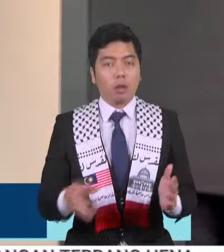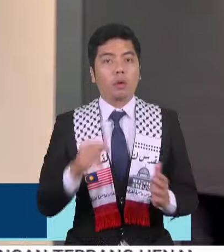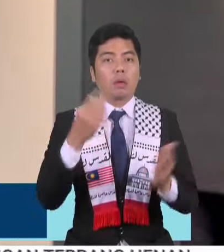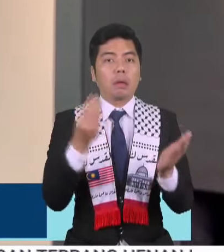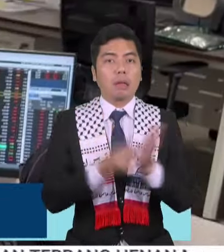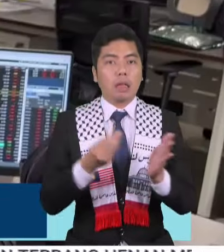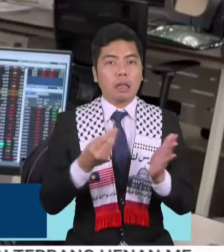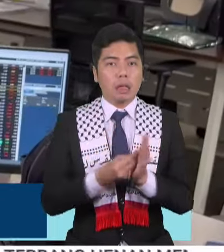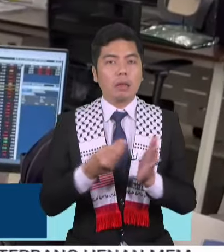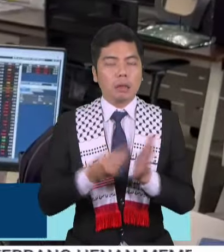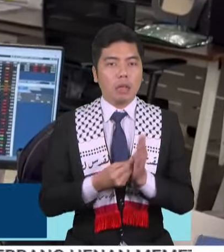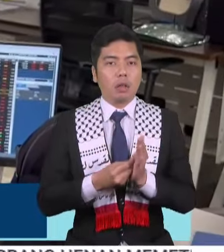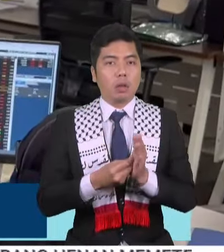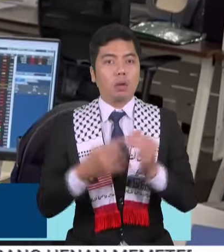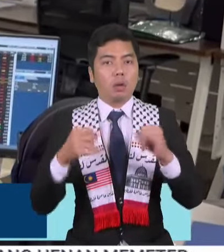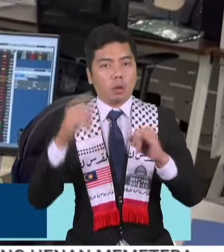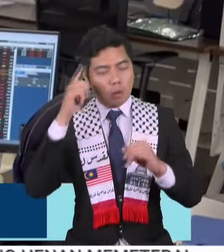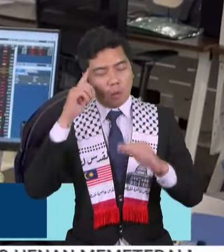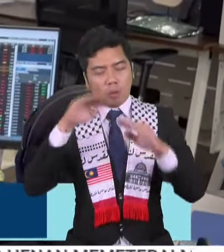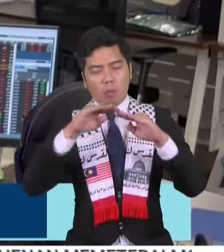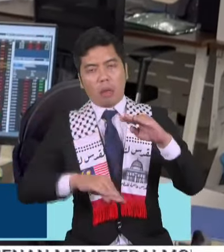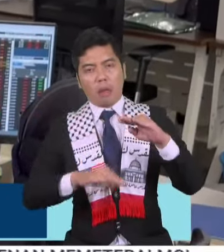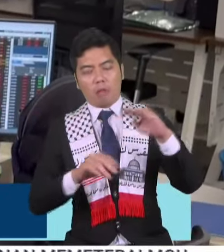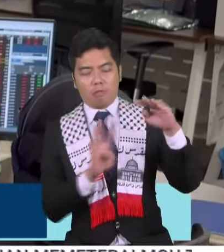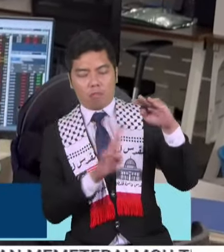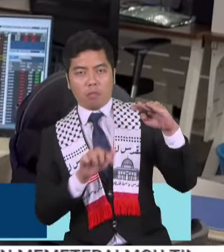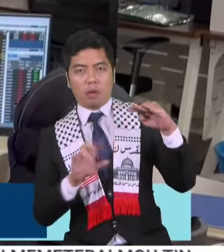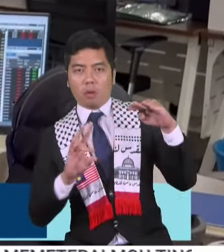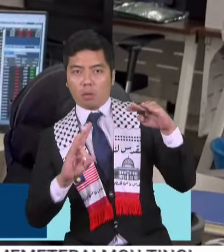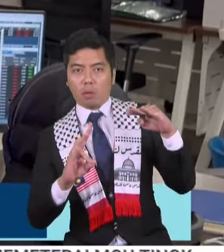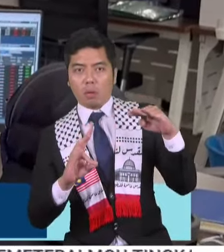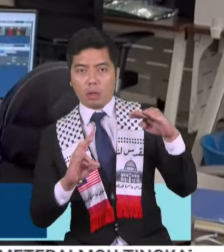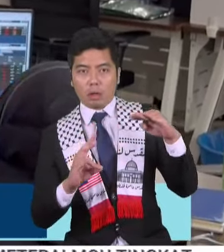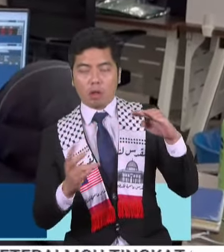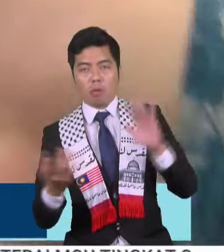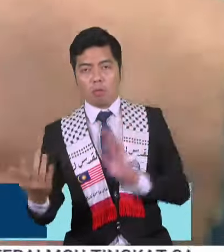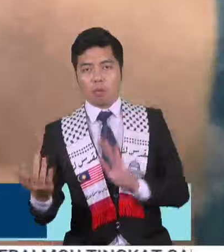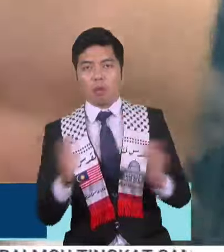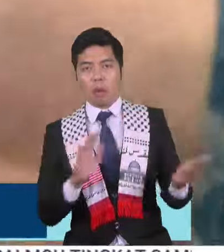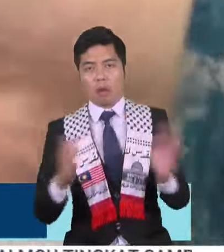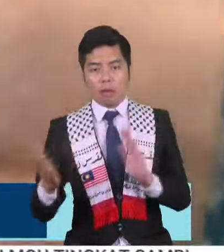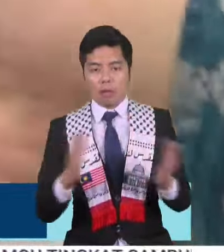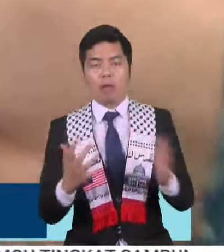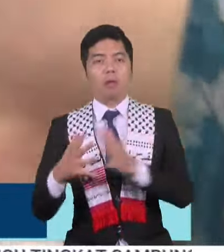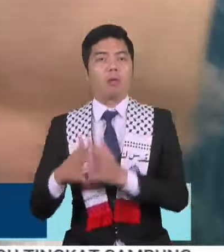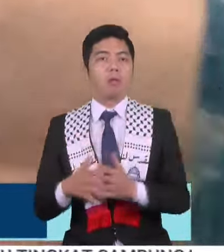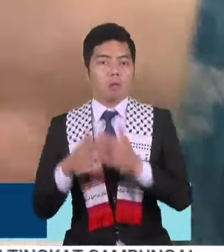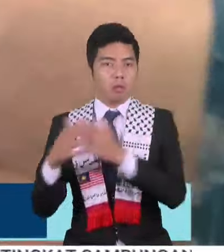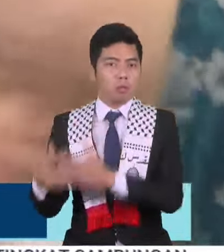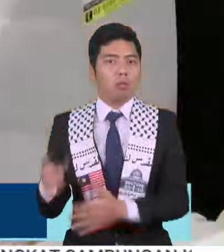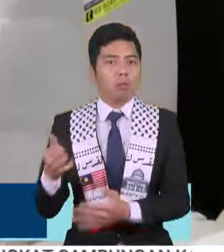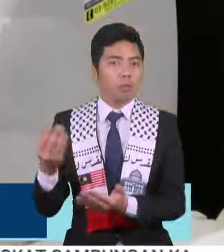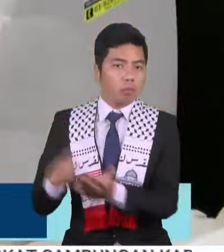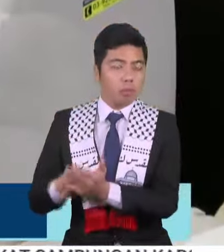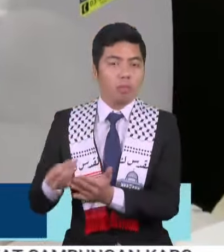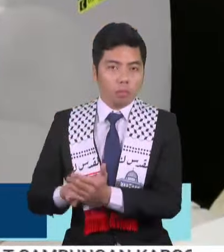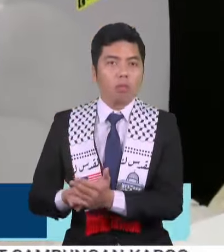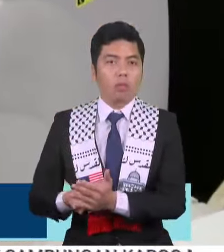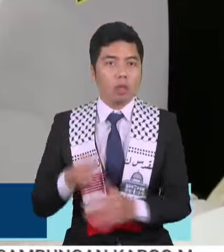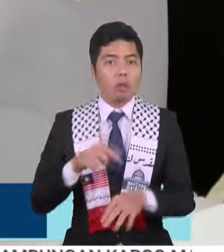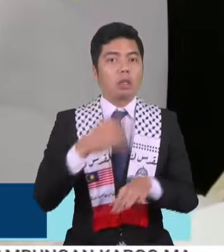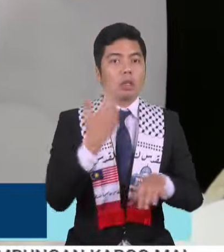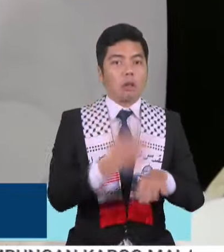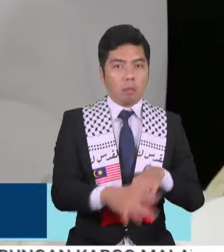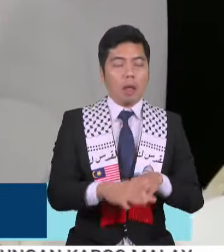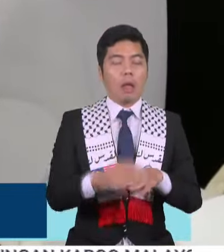pula dijangka diniagakan rendah pada paras 4.70 berbanding dolar Amerika Syarikat. Ini